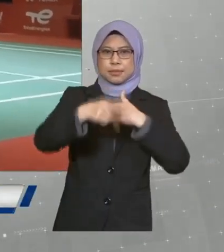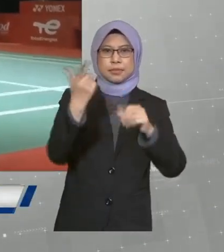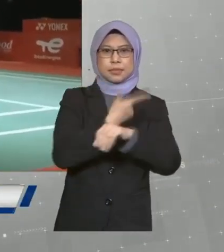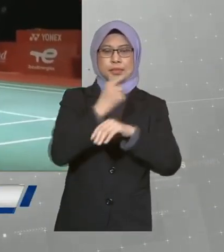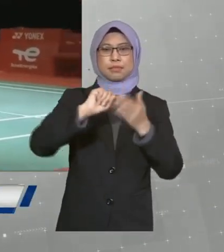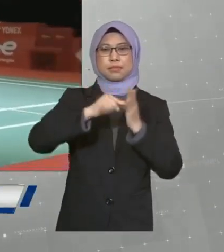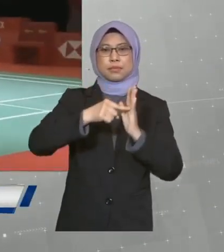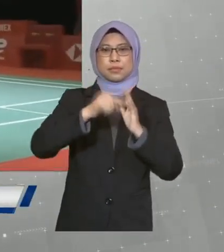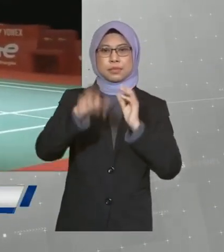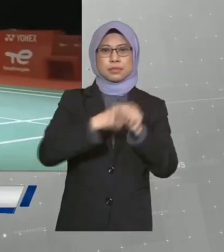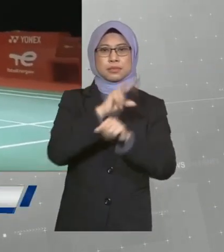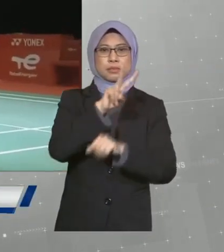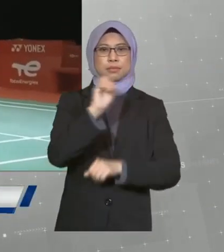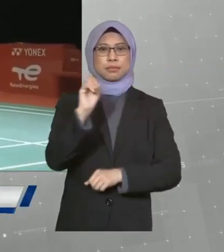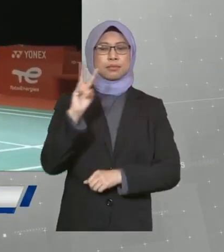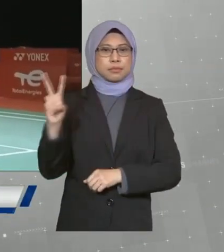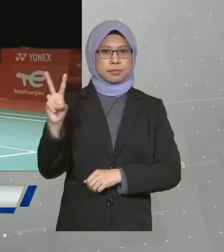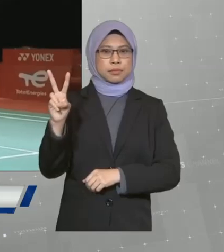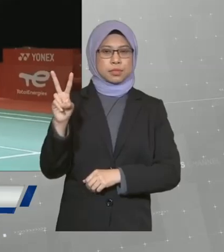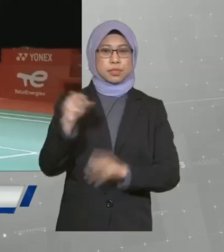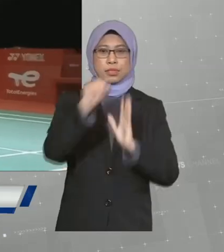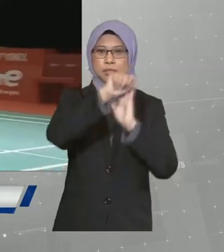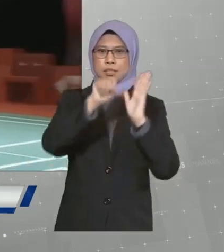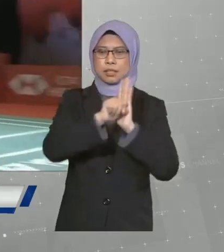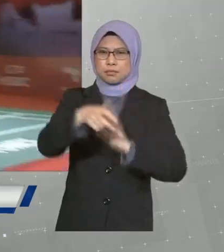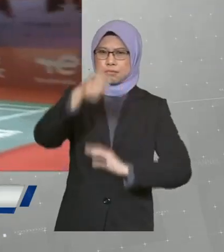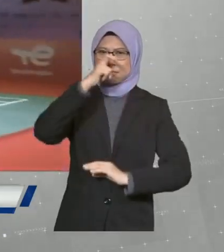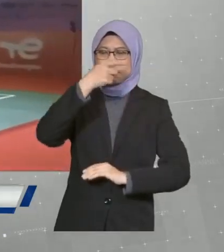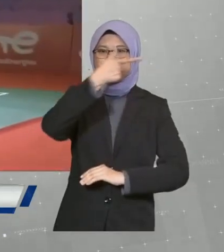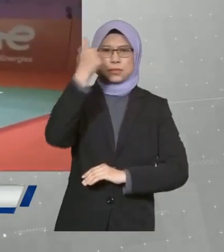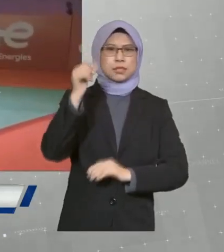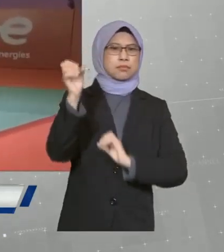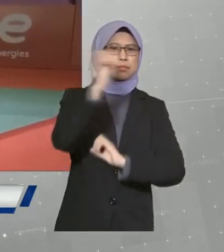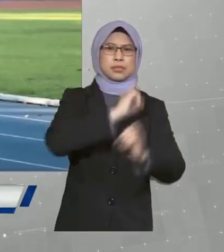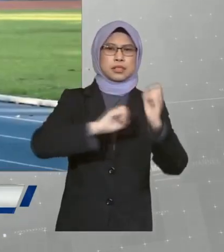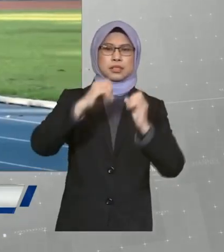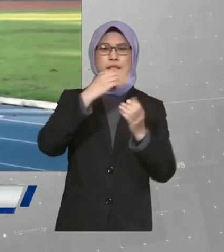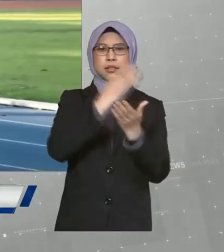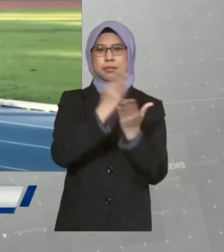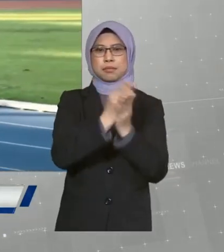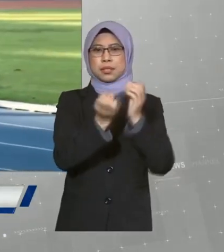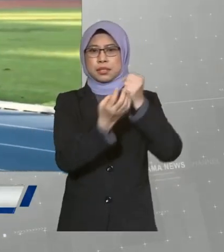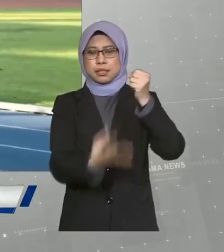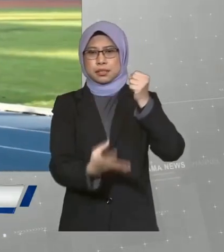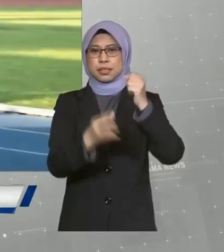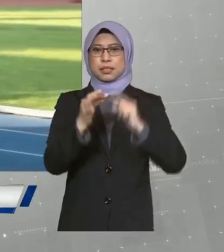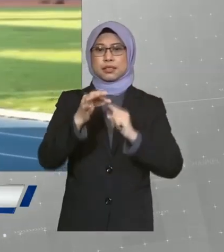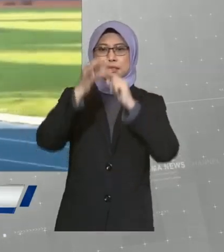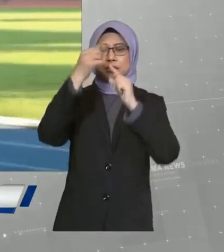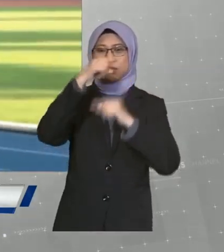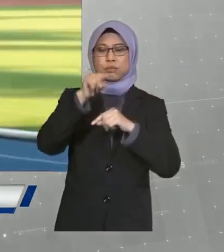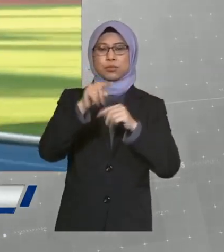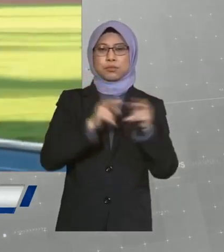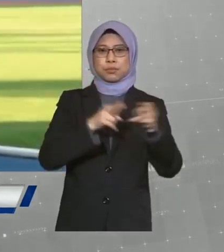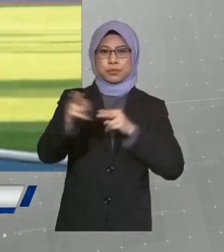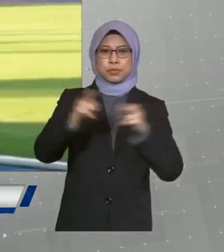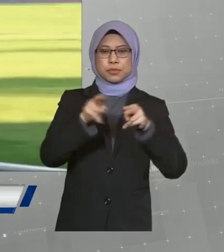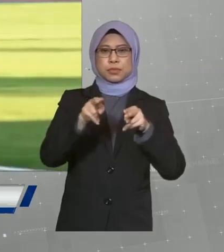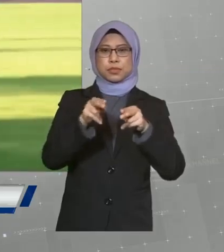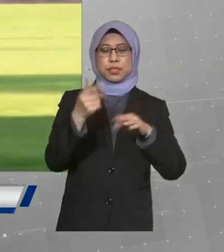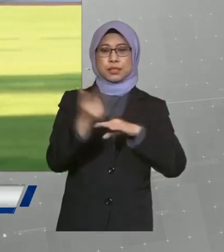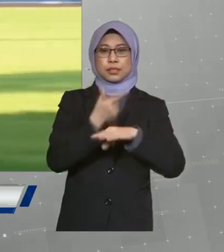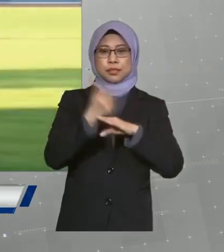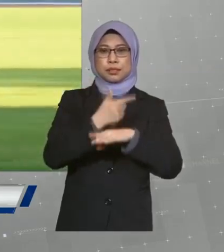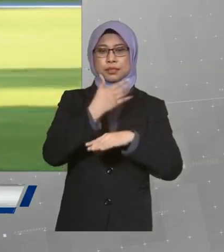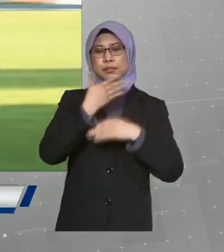tahun 2022. Penetapan syarat lebih ketat itu disebabkan tiadanya peruntukan khusus untuk meneruskan program podium yang berakhir sebaik